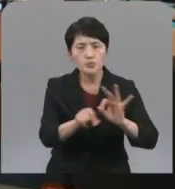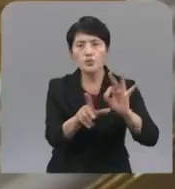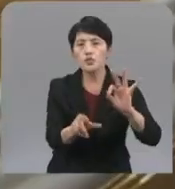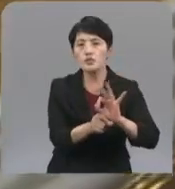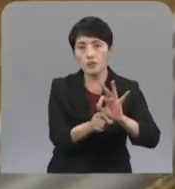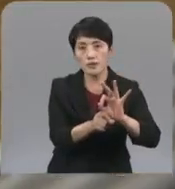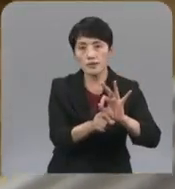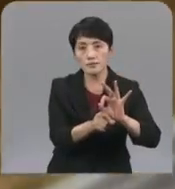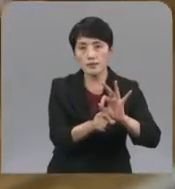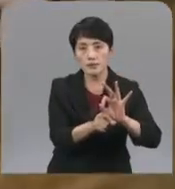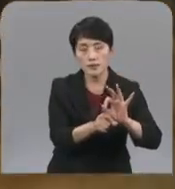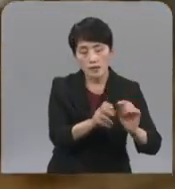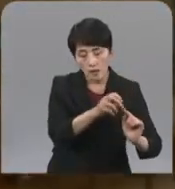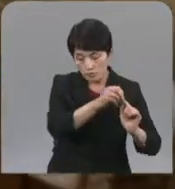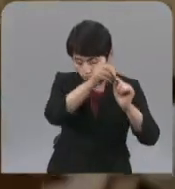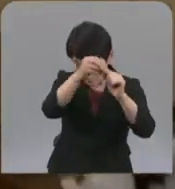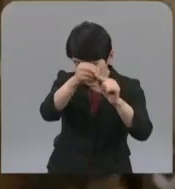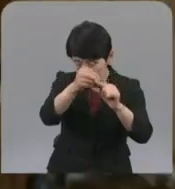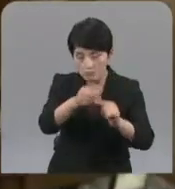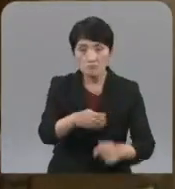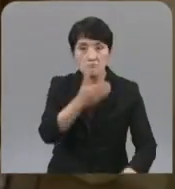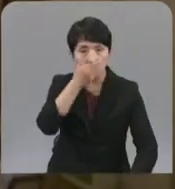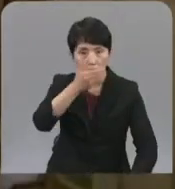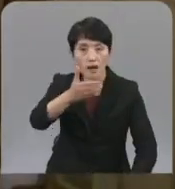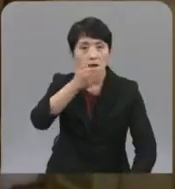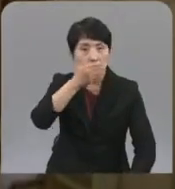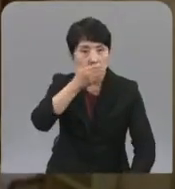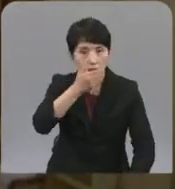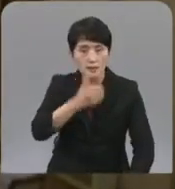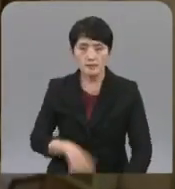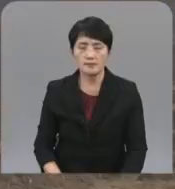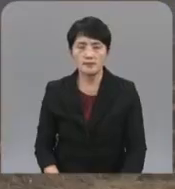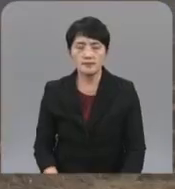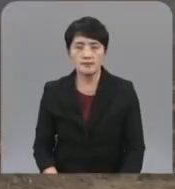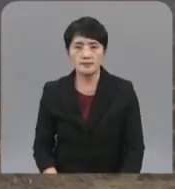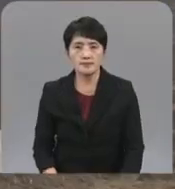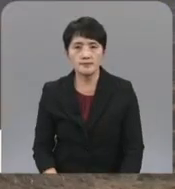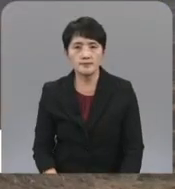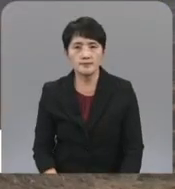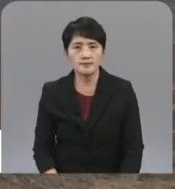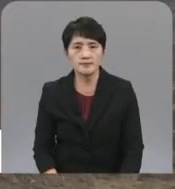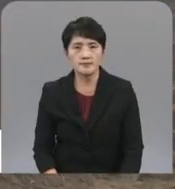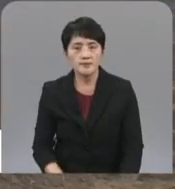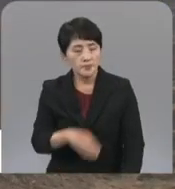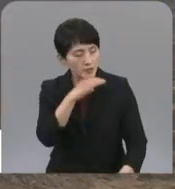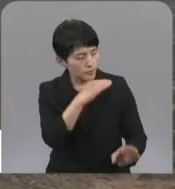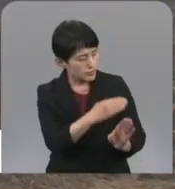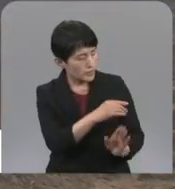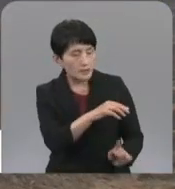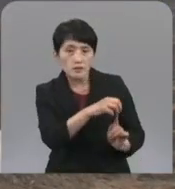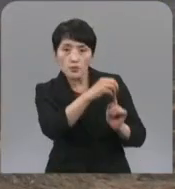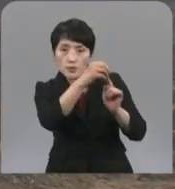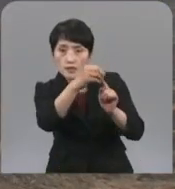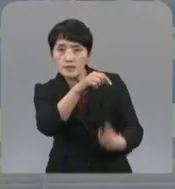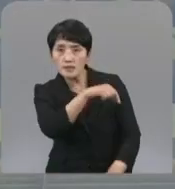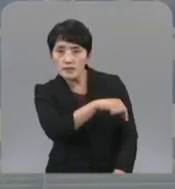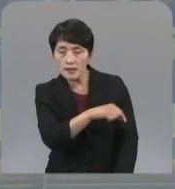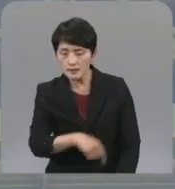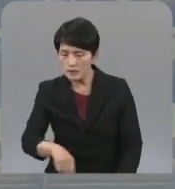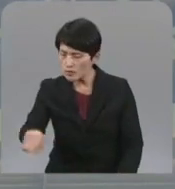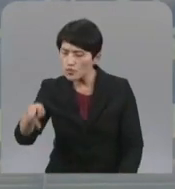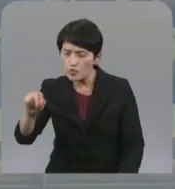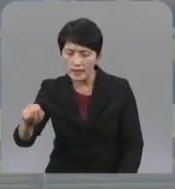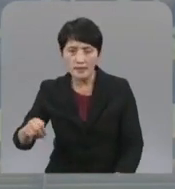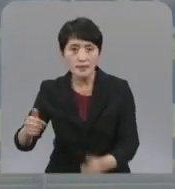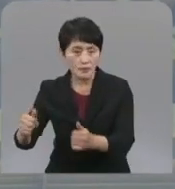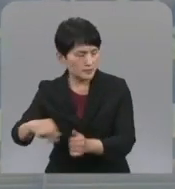لدى الامم المتحده في جنيف تلك الادانات وقال انها غير قانونيه وتتعارض مع ميثاق الامم